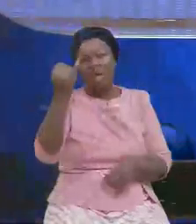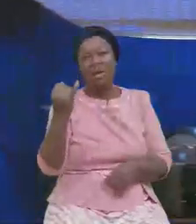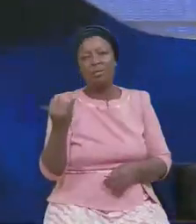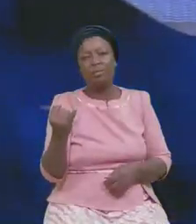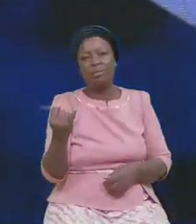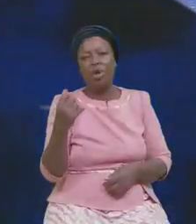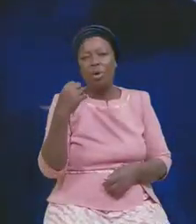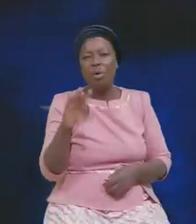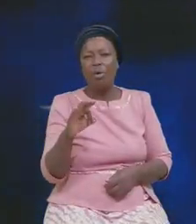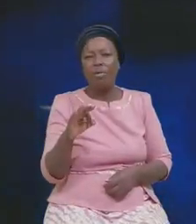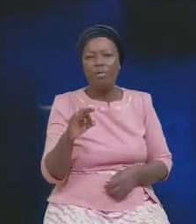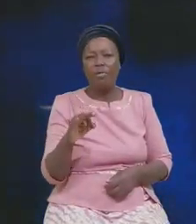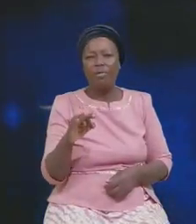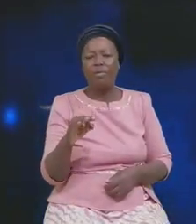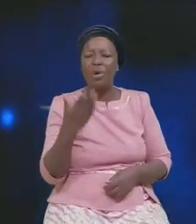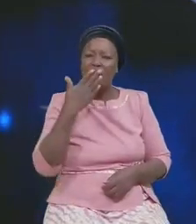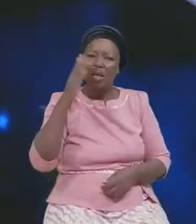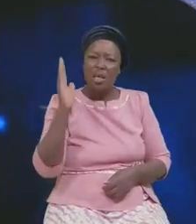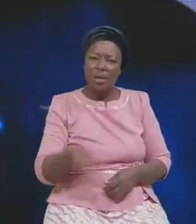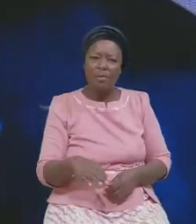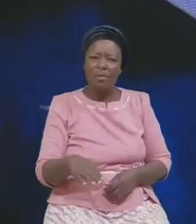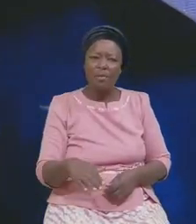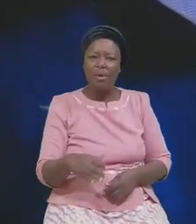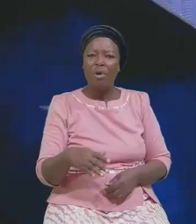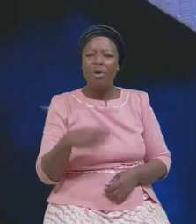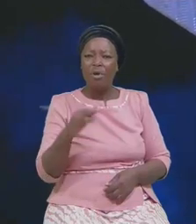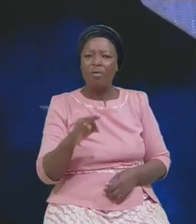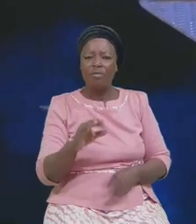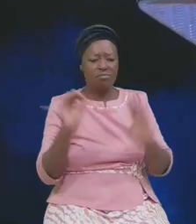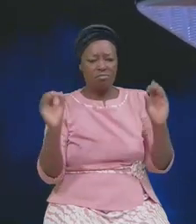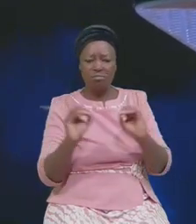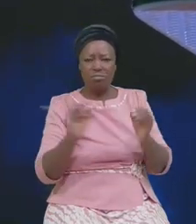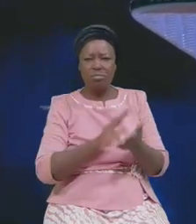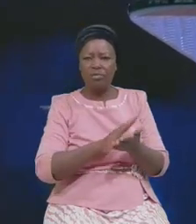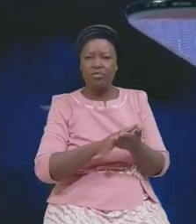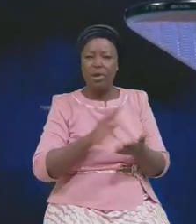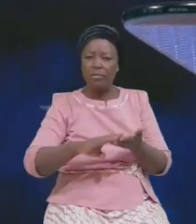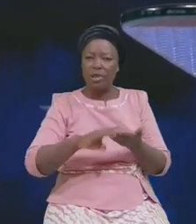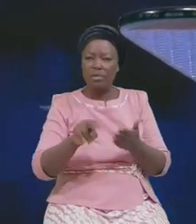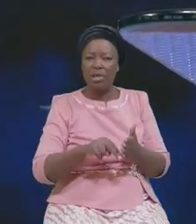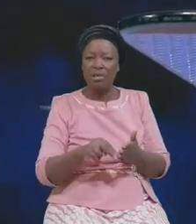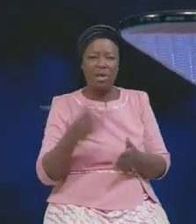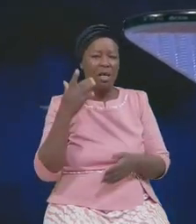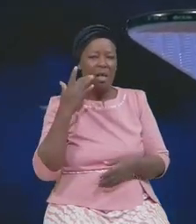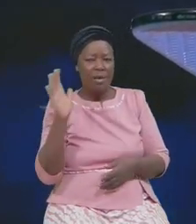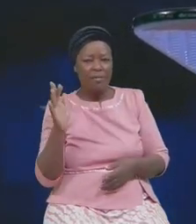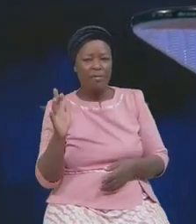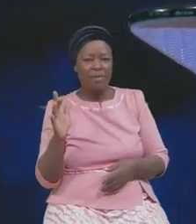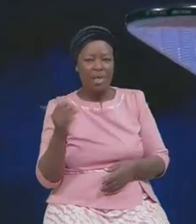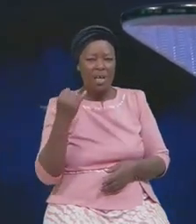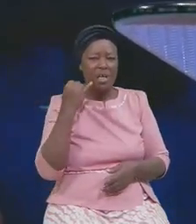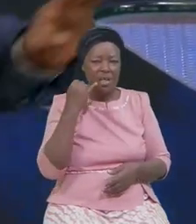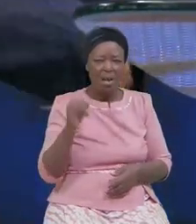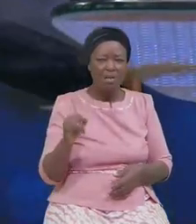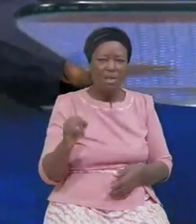avec des idées mauvaises, avec des idées mauvaises de manque de pardon, de l'envie, de la jalousie, et